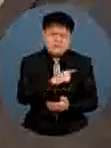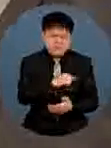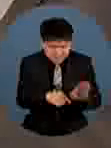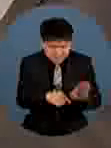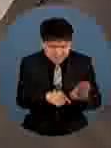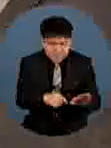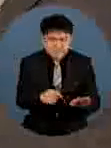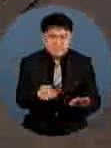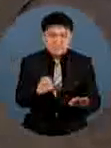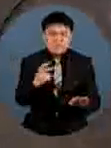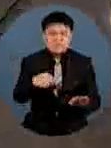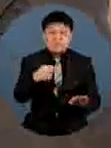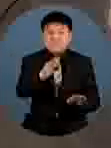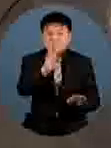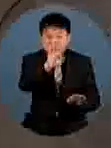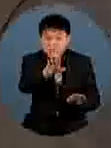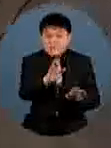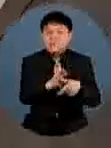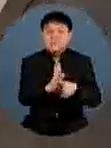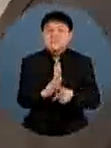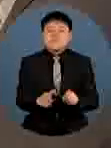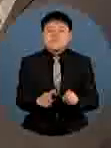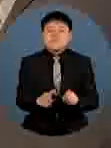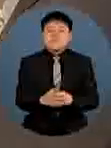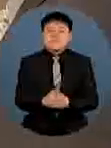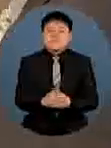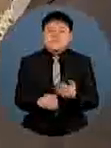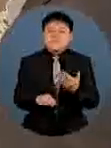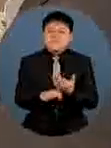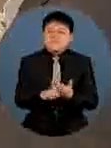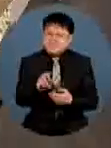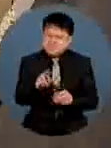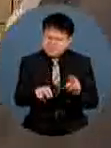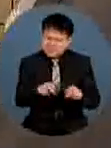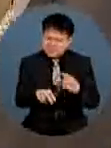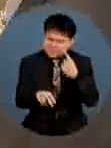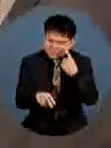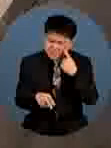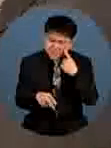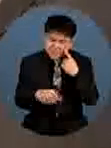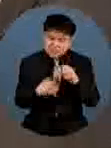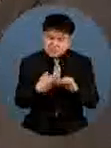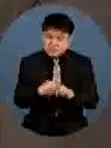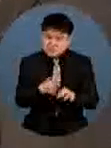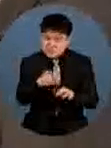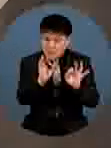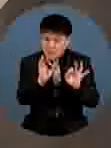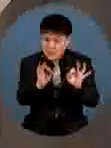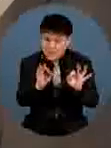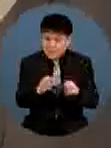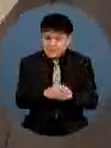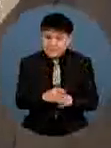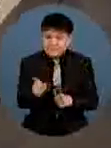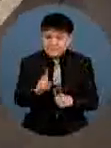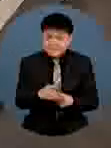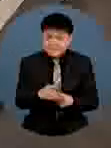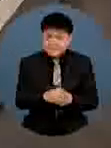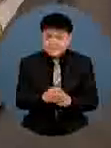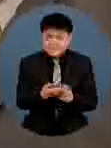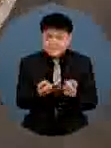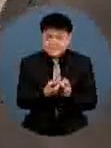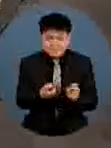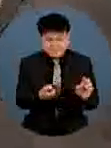받고 이걸 늘었을 때 다른 수를 둔다고 하면요. 일단 여기를 놔야 되는데요. 그러면 이런 수가 또